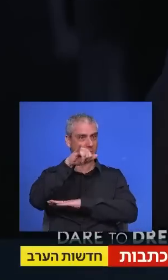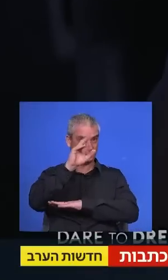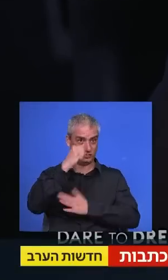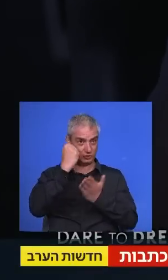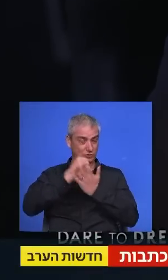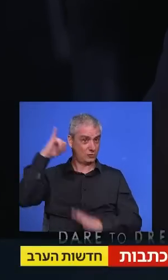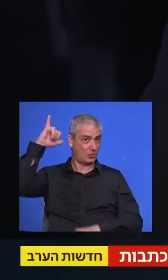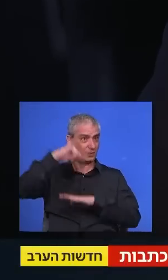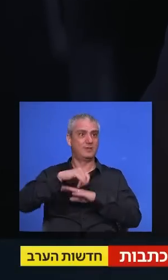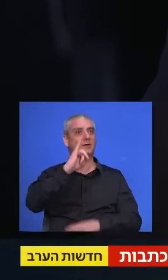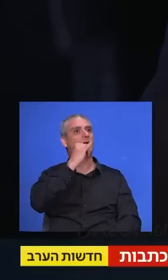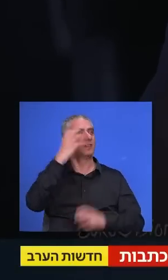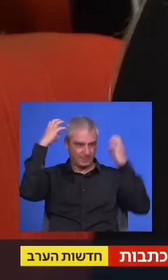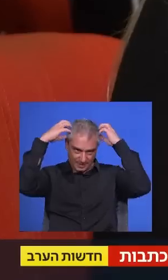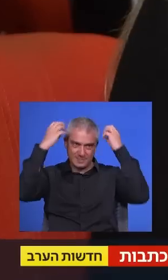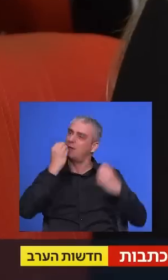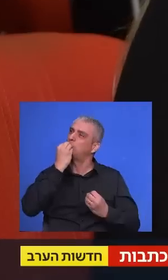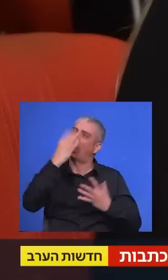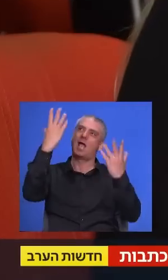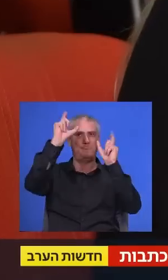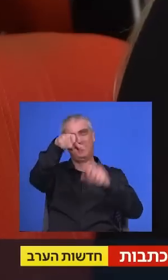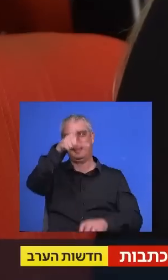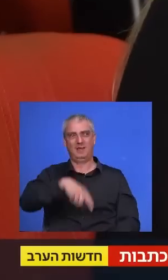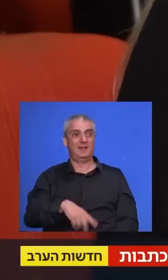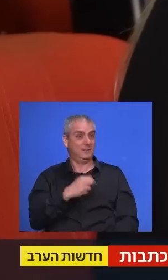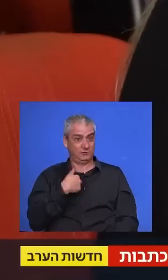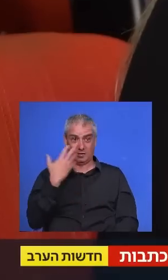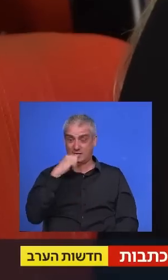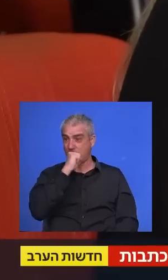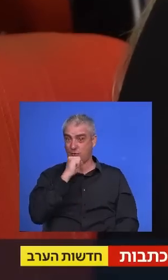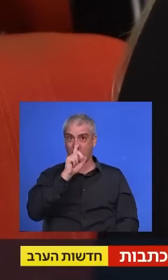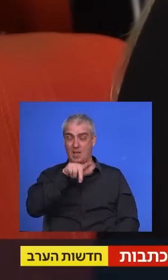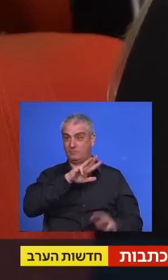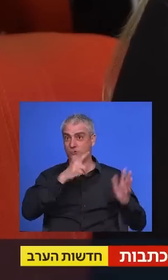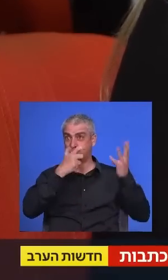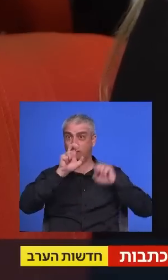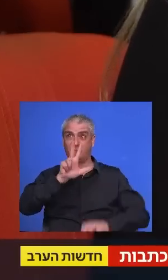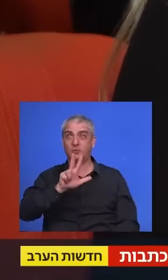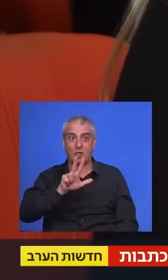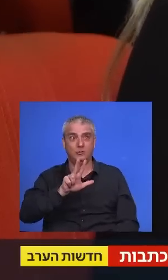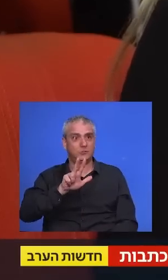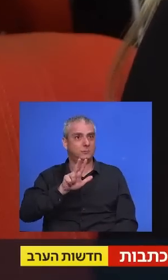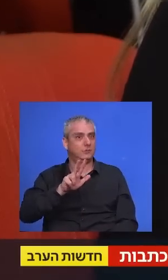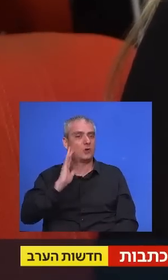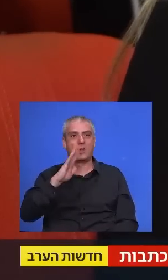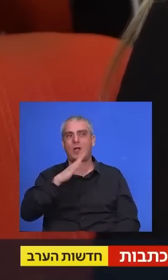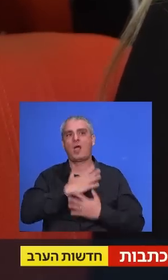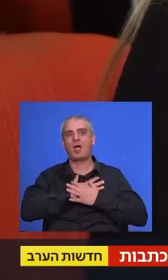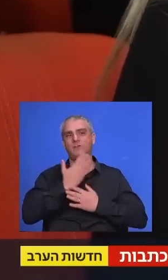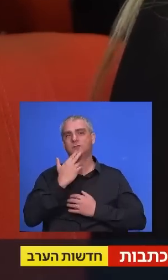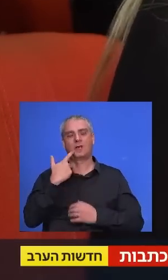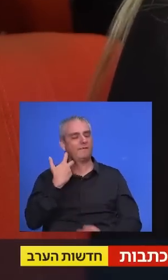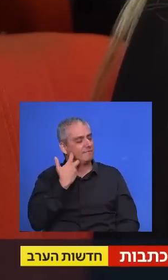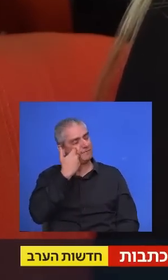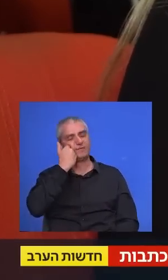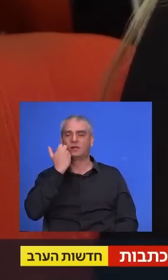land? Yes, Neta. Kapara alayka. אז כשאני הייתי באירוויזיון ב-73, כל כך אהבו את ישראל,